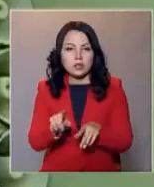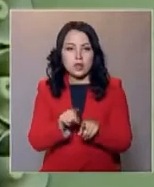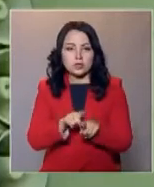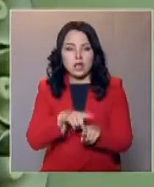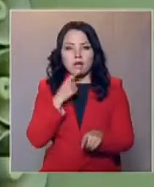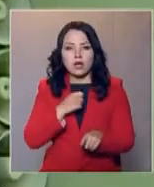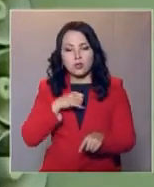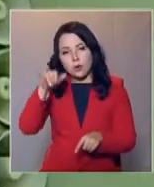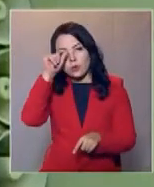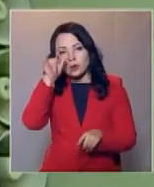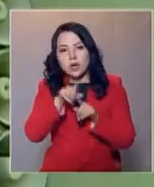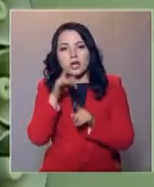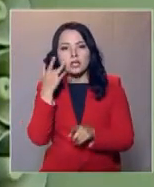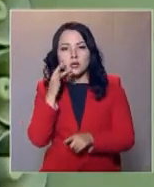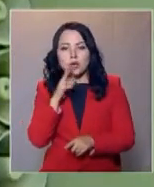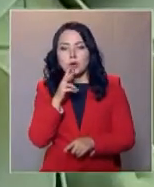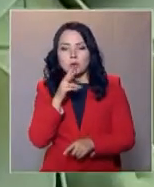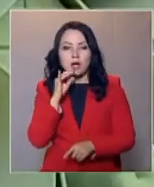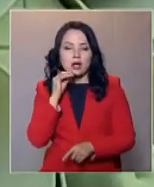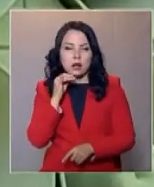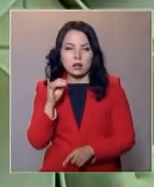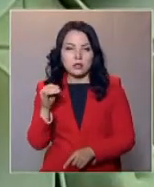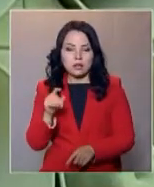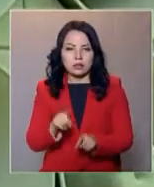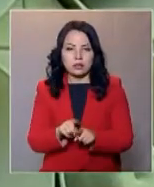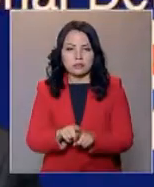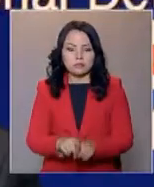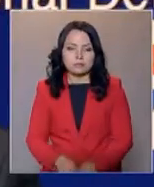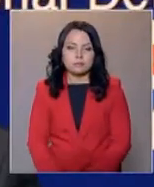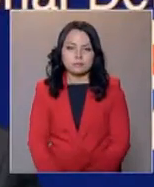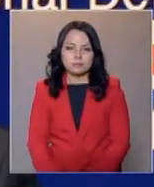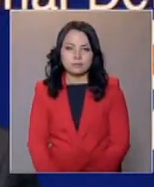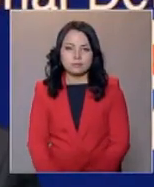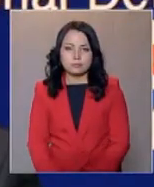военных учениях США и Южной Кореи.